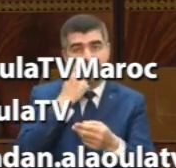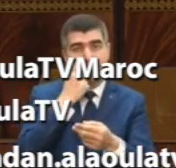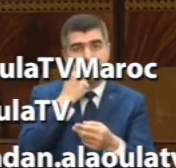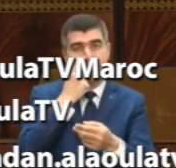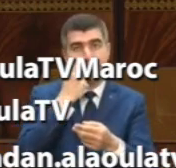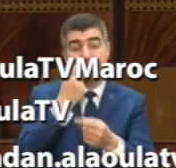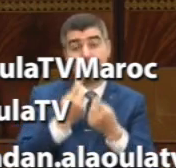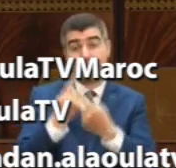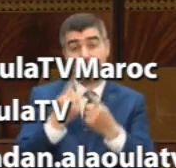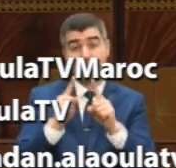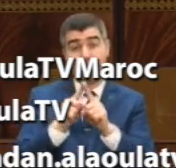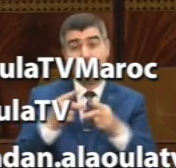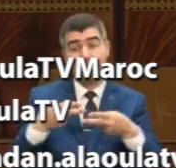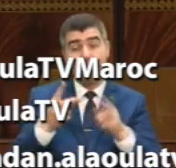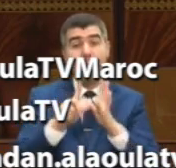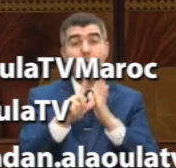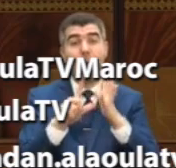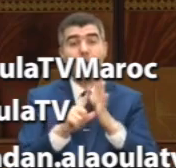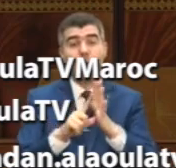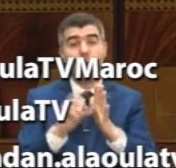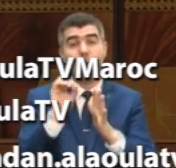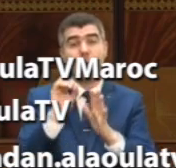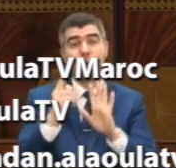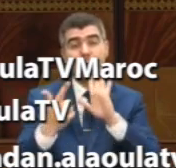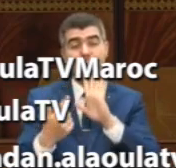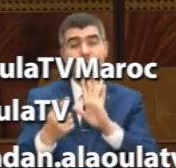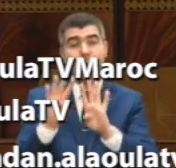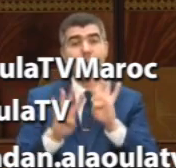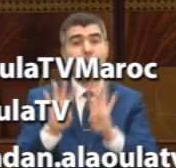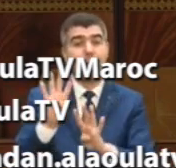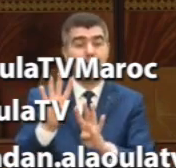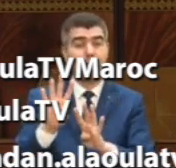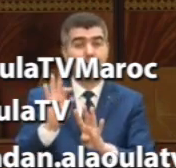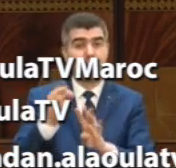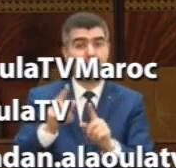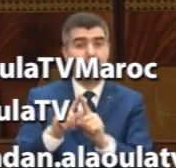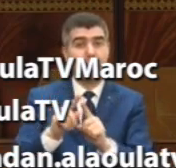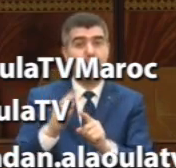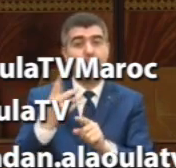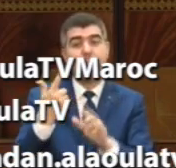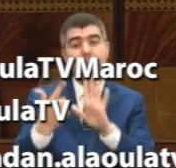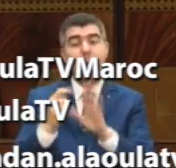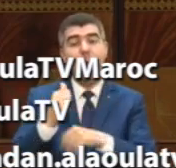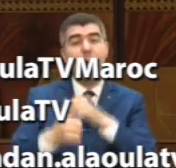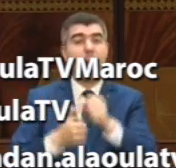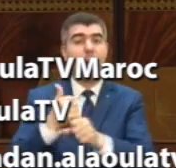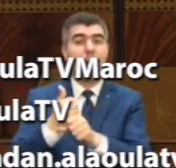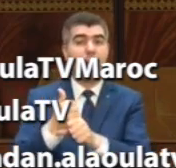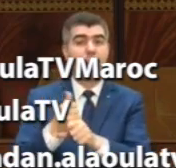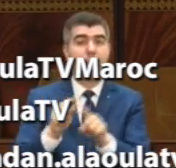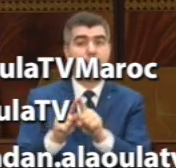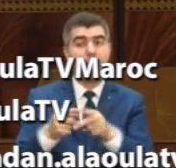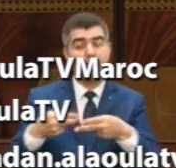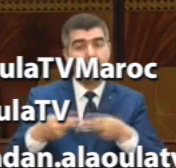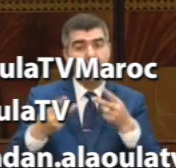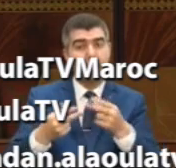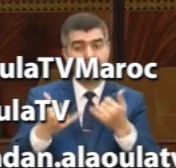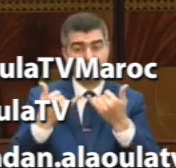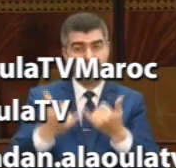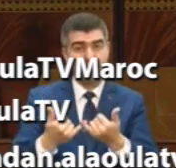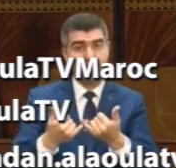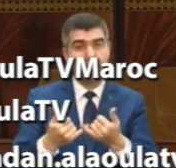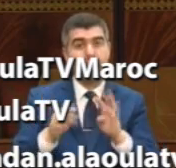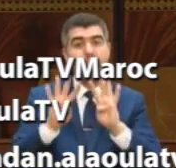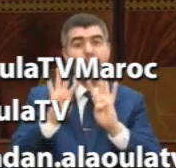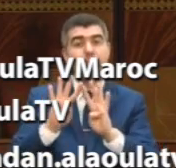رأى النور بمقتضى القانون 1407 منذ 11 سنة ولم يفعل ولو ملف واحد إلى غاية اليوم، أي 8 سنين